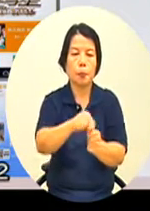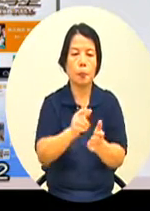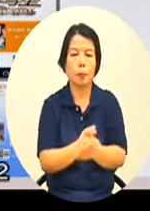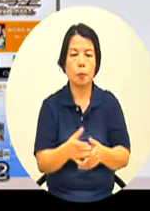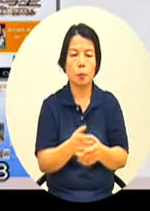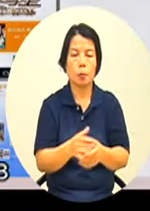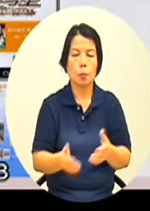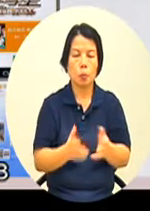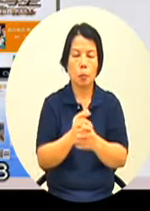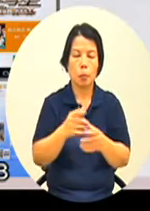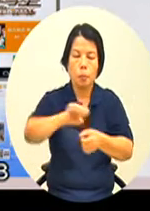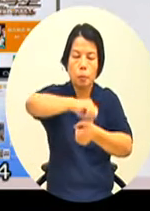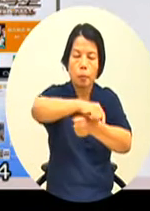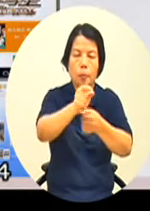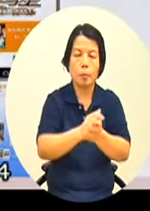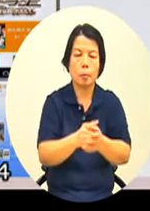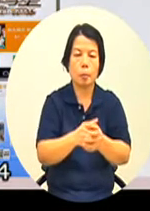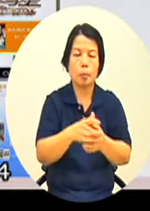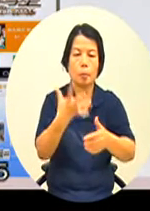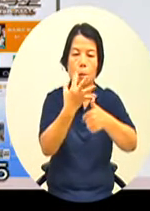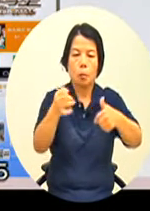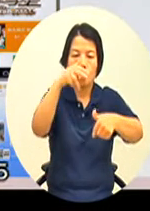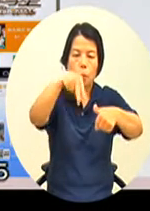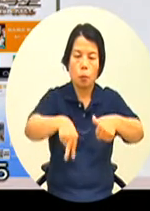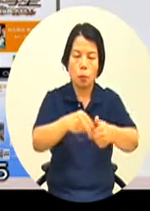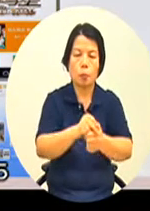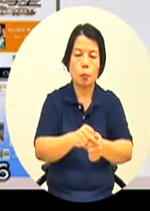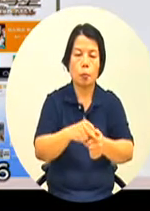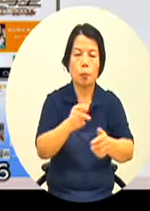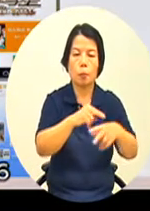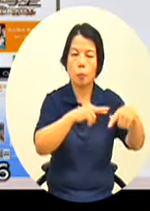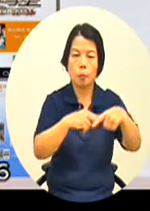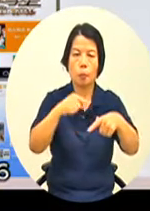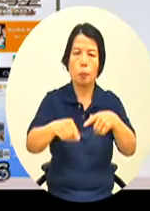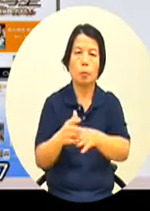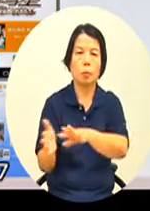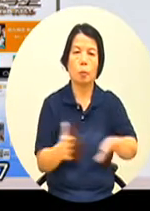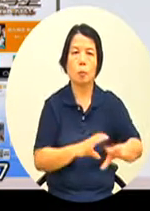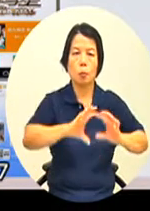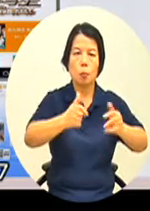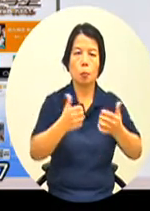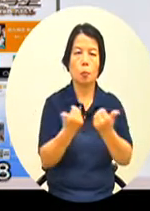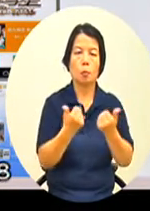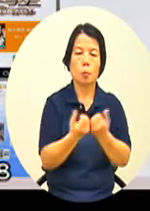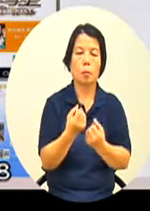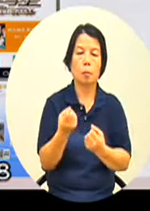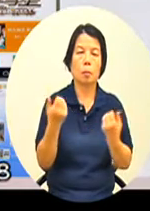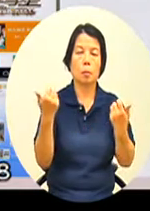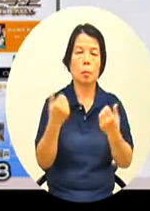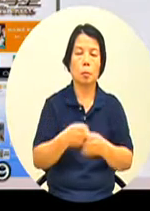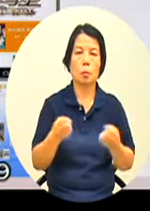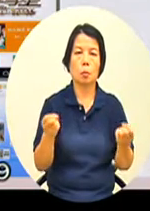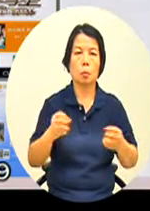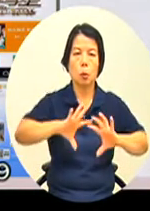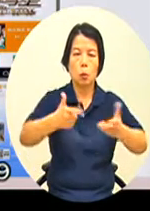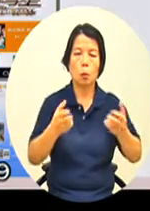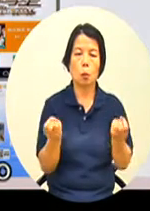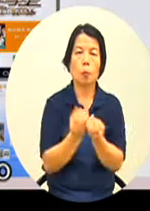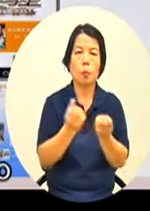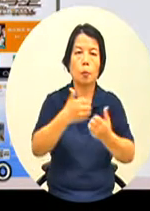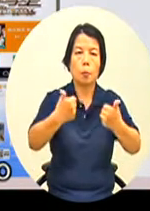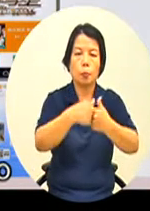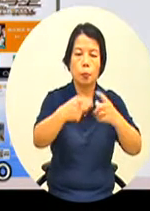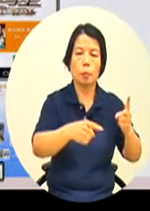销。本府的全球资讯网更荣获国发会103年以及104年全国网站营运绩